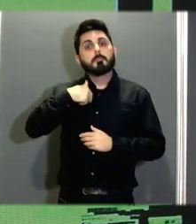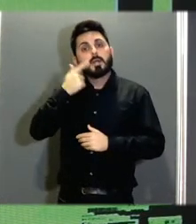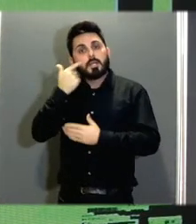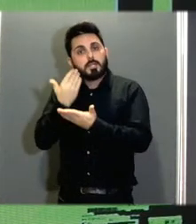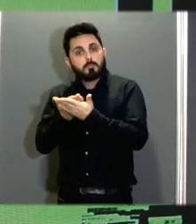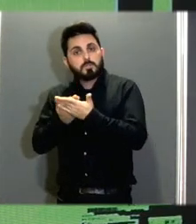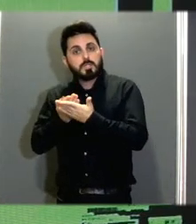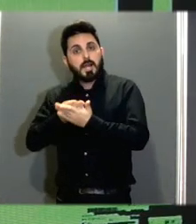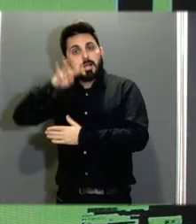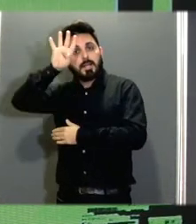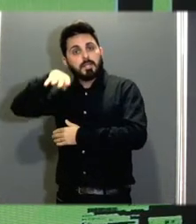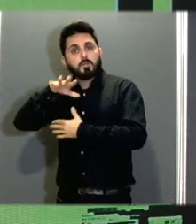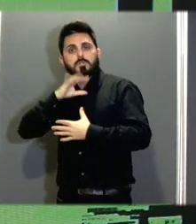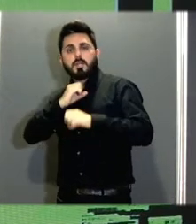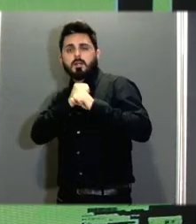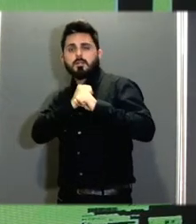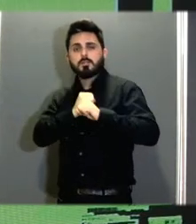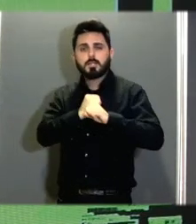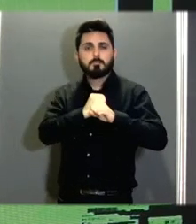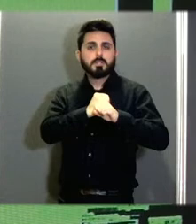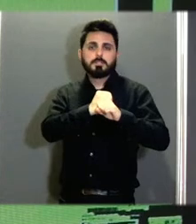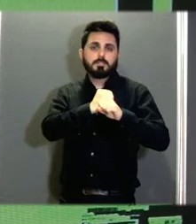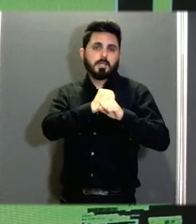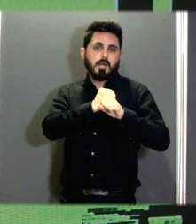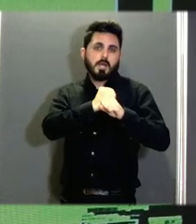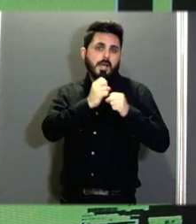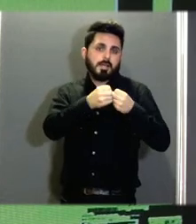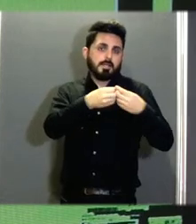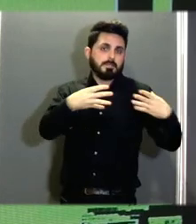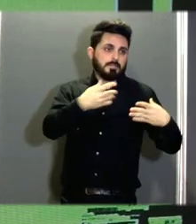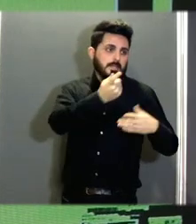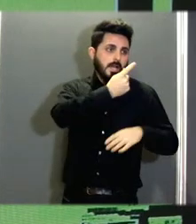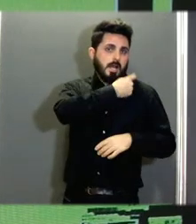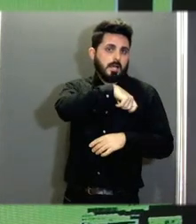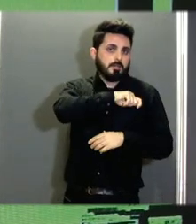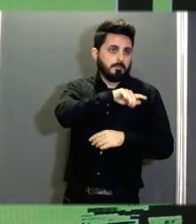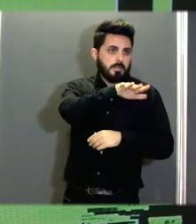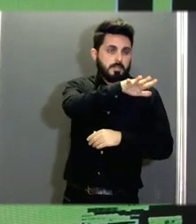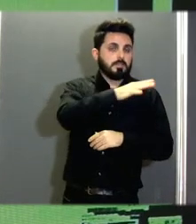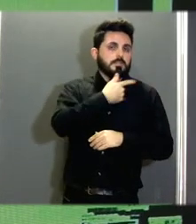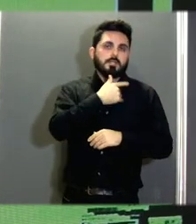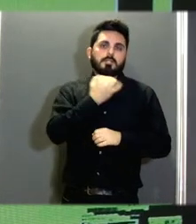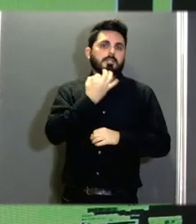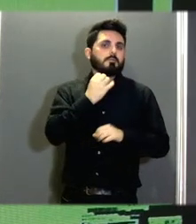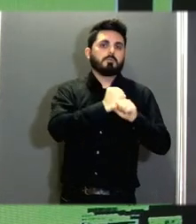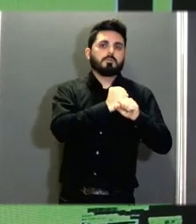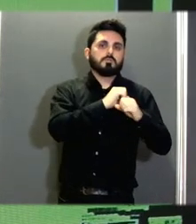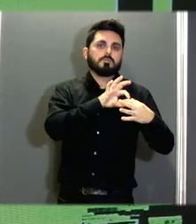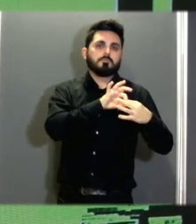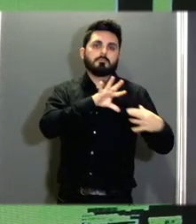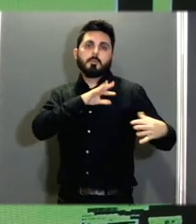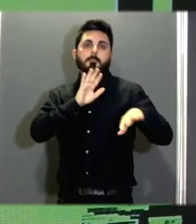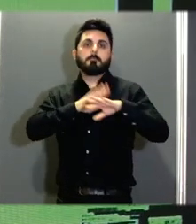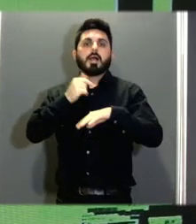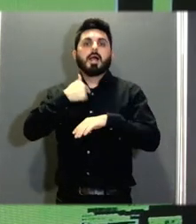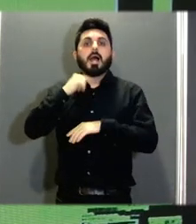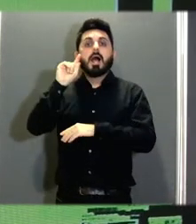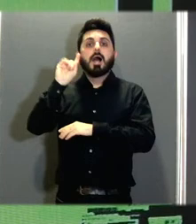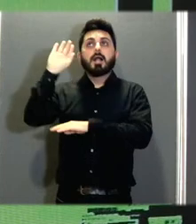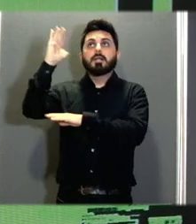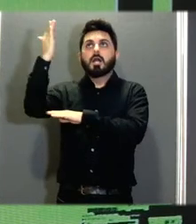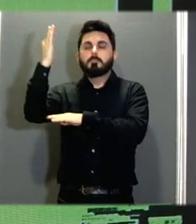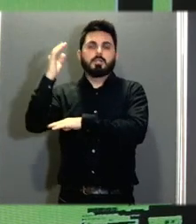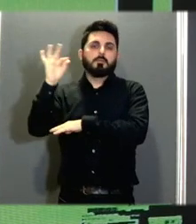té una gran dependència energètica i necessitem urgentment més sobirania energètica per tal de mitigar el canvi climàtic i